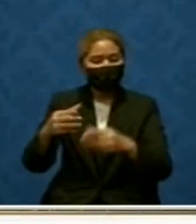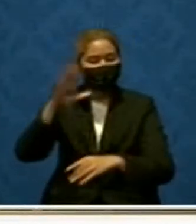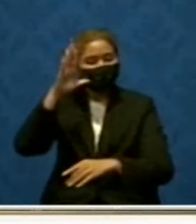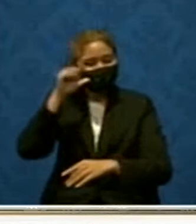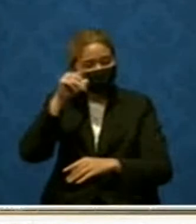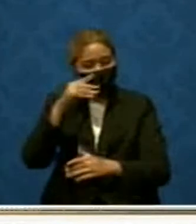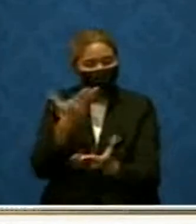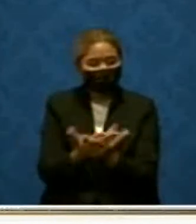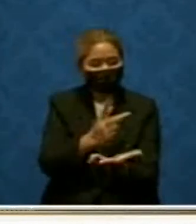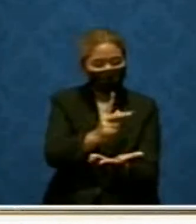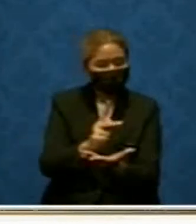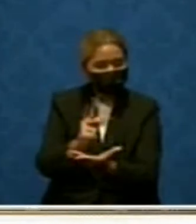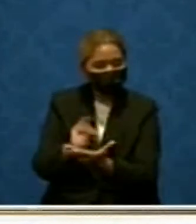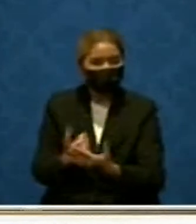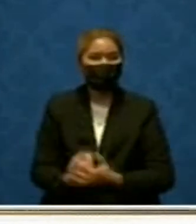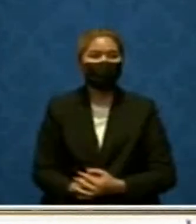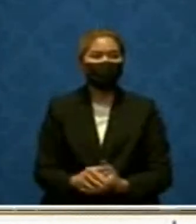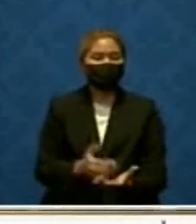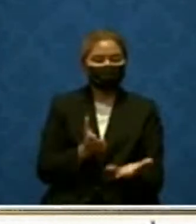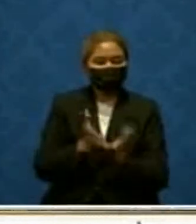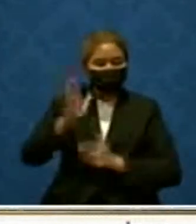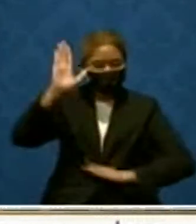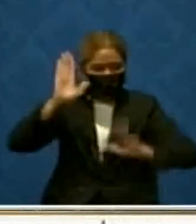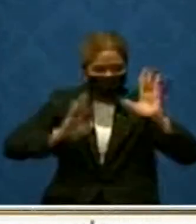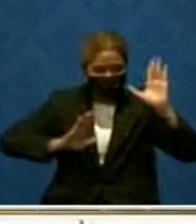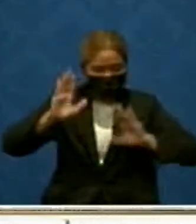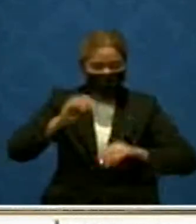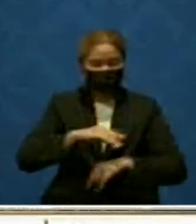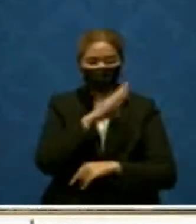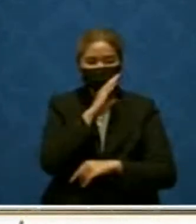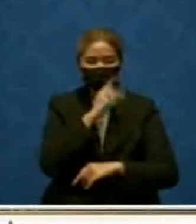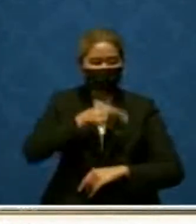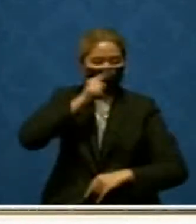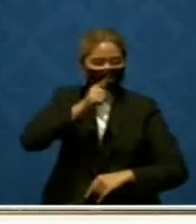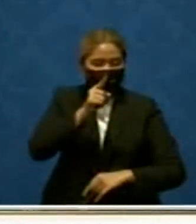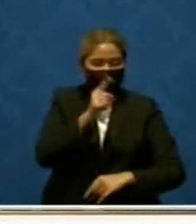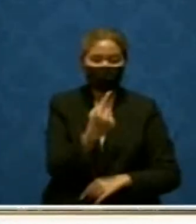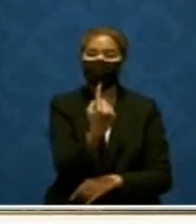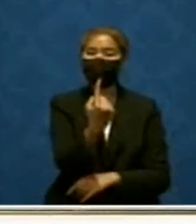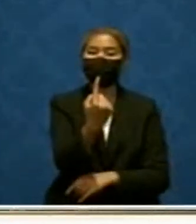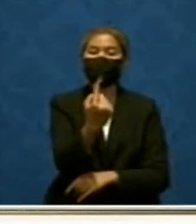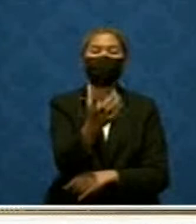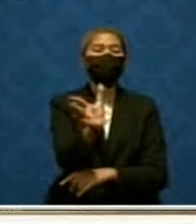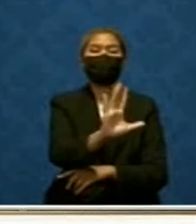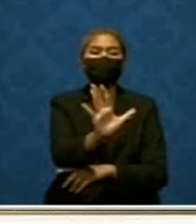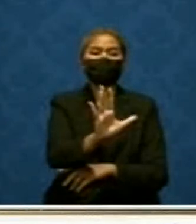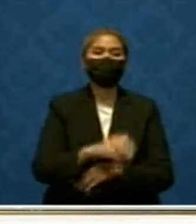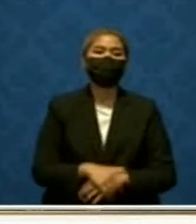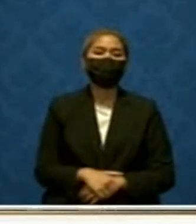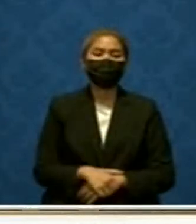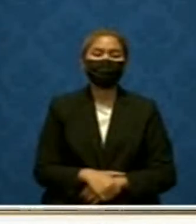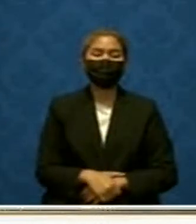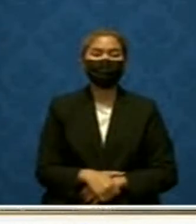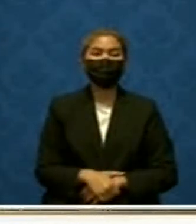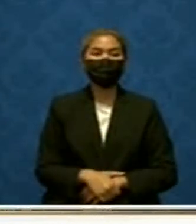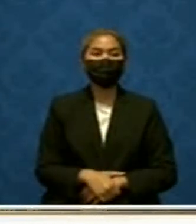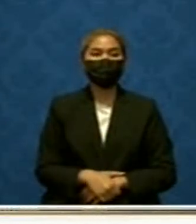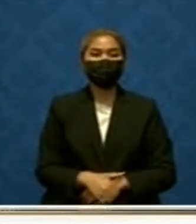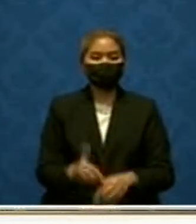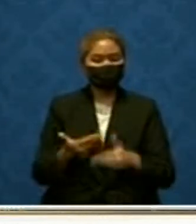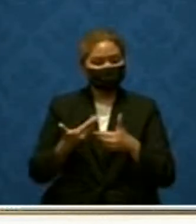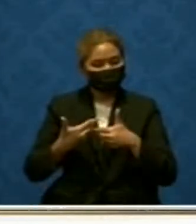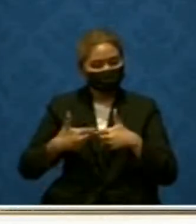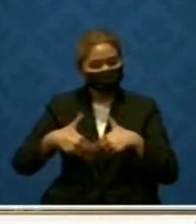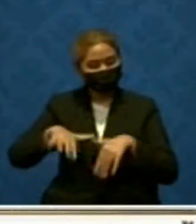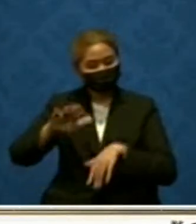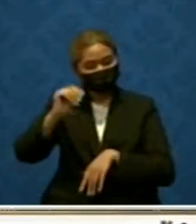มาพักฟ่ายค้ไม่สามารถรับได้ไม่ใช่วอยด-ดีตืนขมาแลวก็มาดาราร underlyingแล้วก็ไปแล้วกมาโสความปล่อยไปไม่ได้